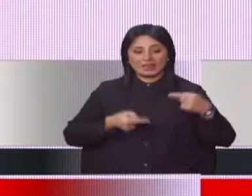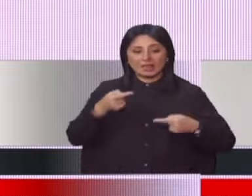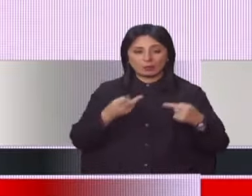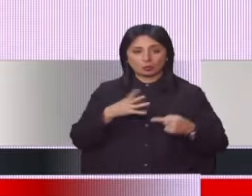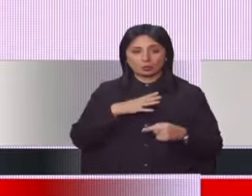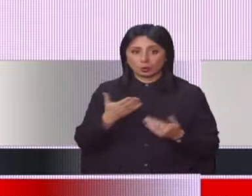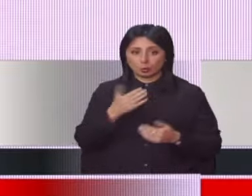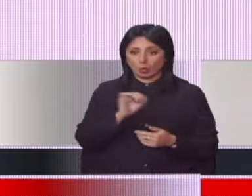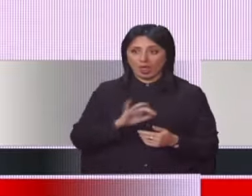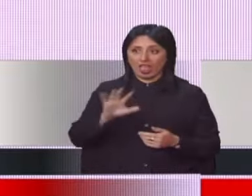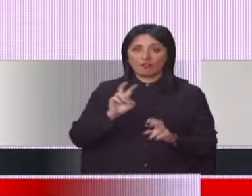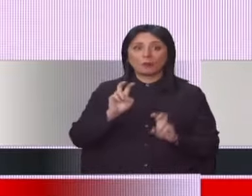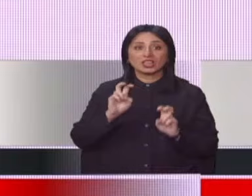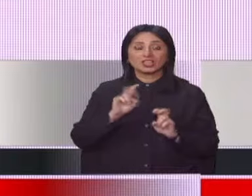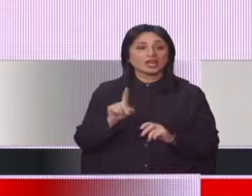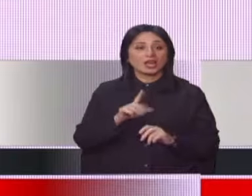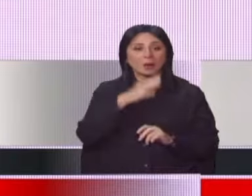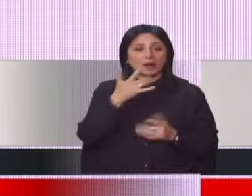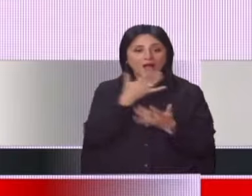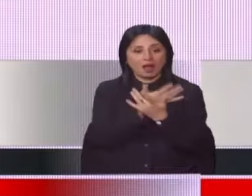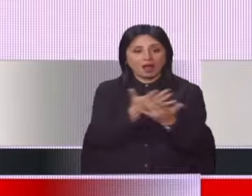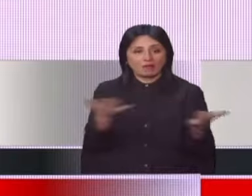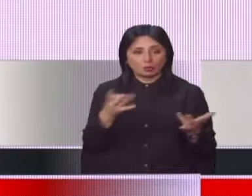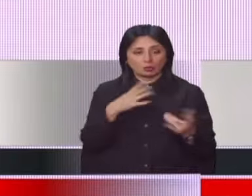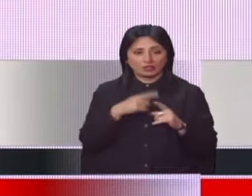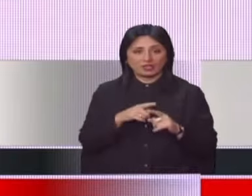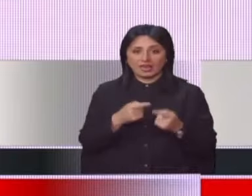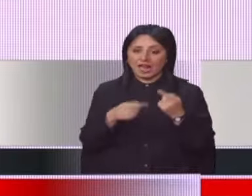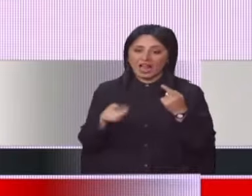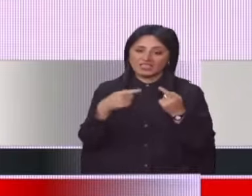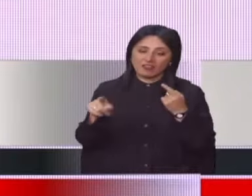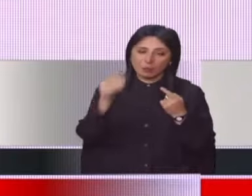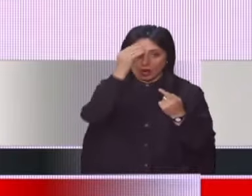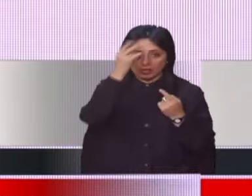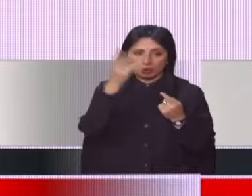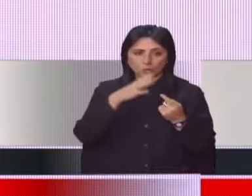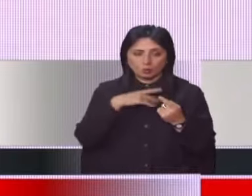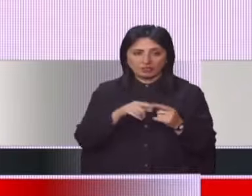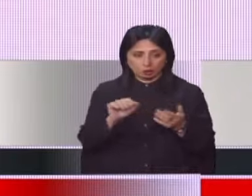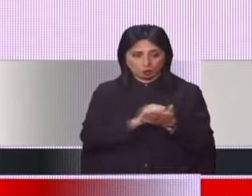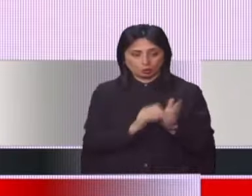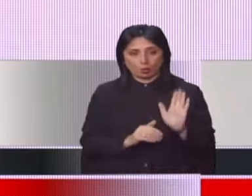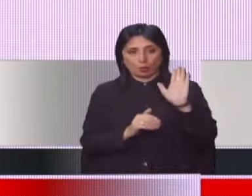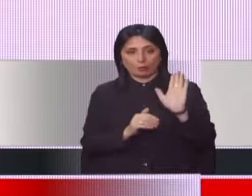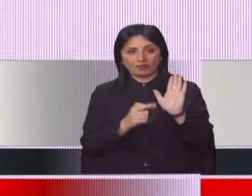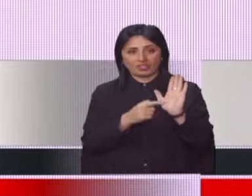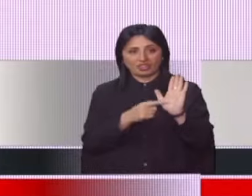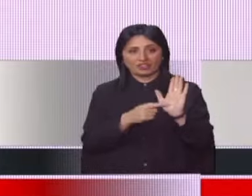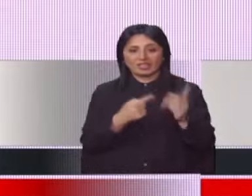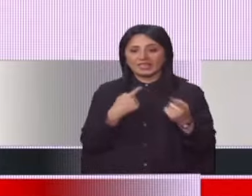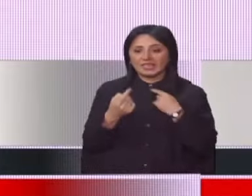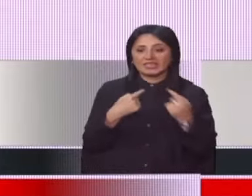იმიტომ რომ თუ ევროპა რამეს ნიშნავს, ნიშნავს მრავალფეროვნებას, მათ შორის განსხვავებულას და რაღაც დოკუმენტი რო იქნება, ეს უნდა იყოს